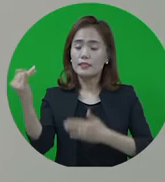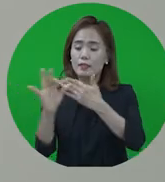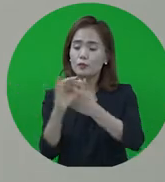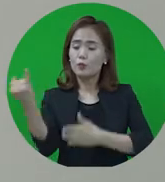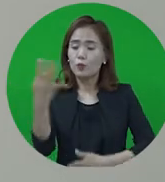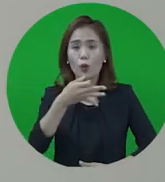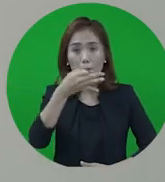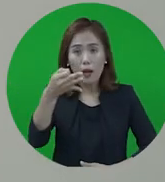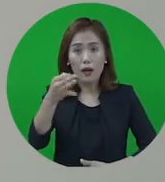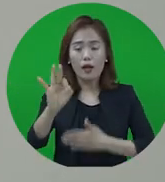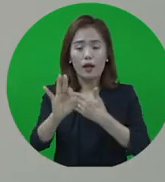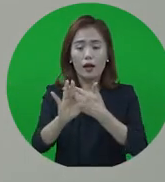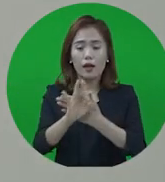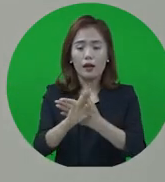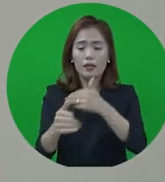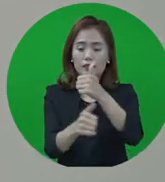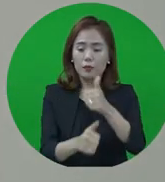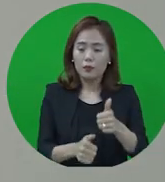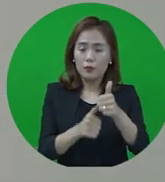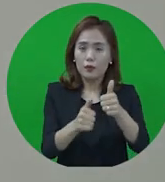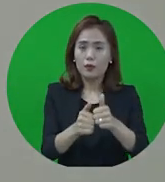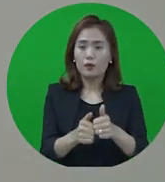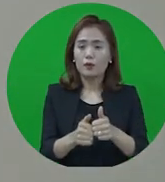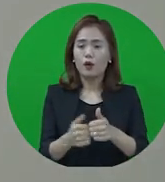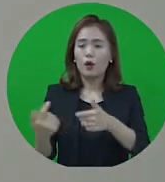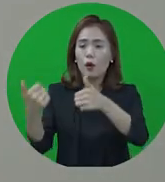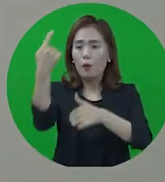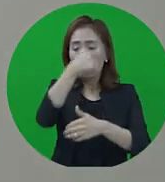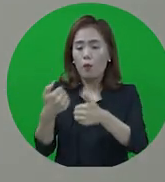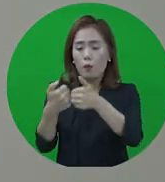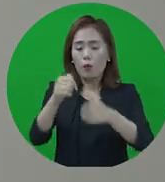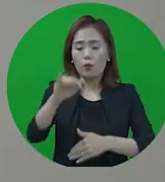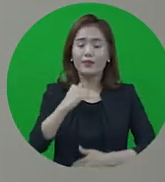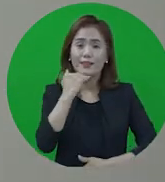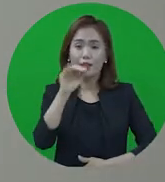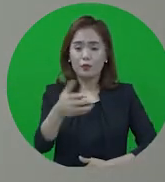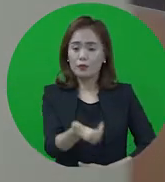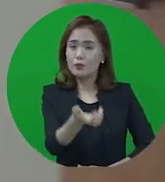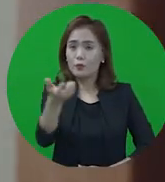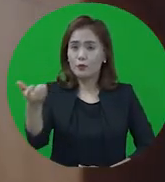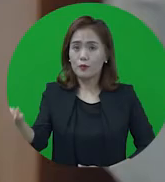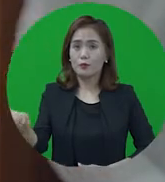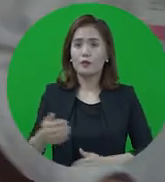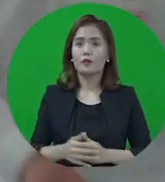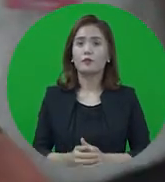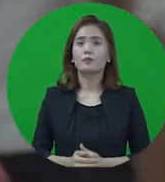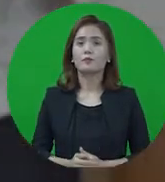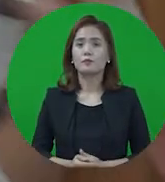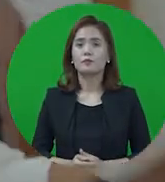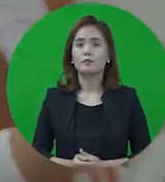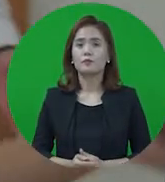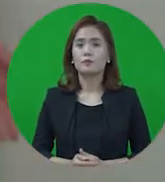본인의 가번호가 호명되면 진행위원을 따라 면접고사장 대기석으로 이동합니다.